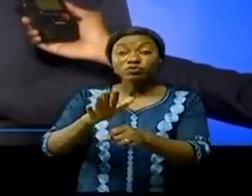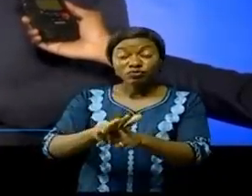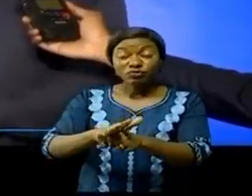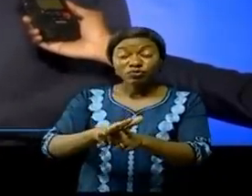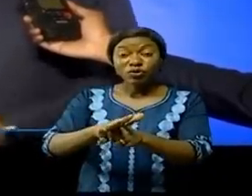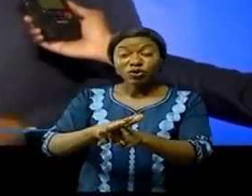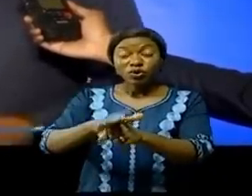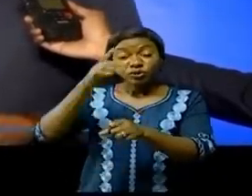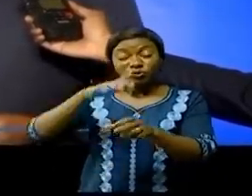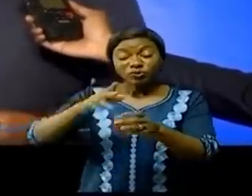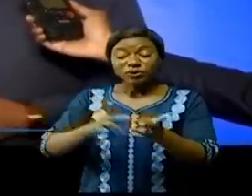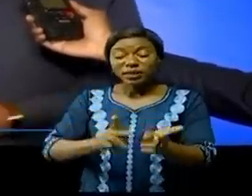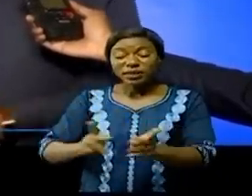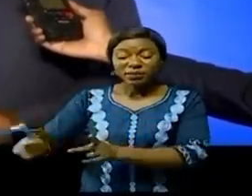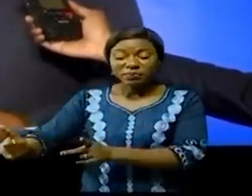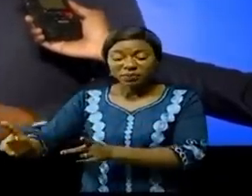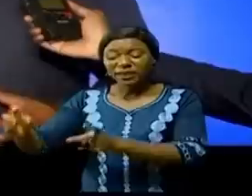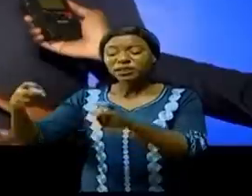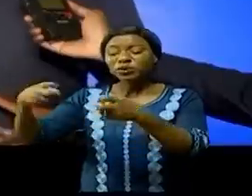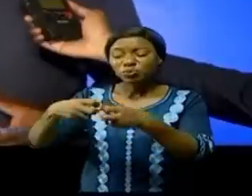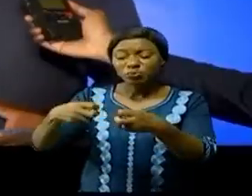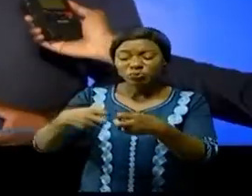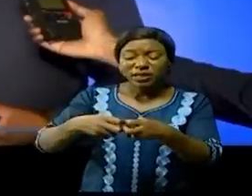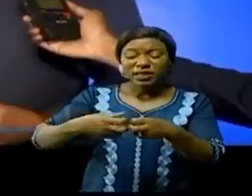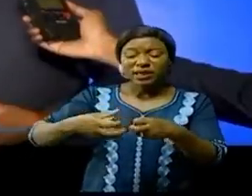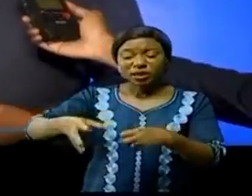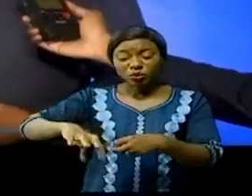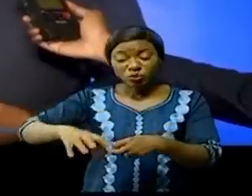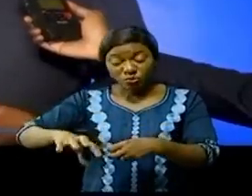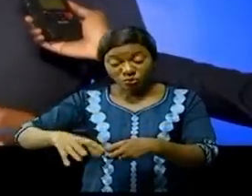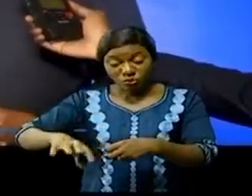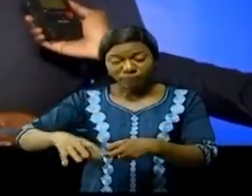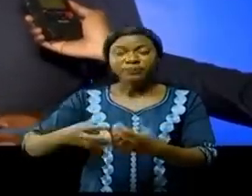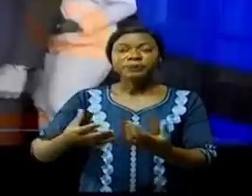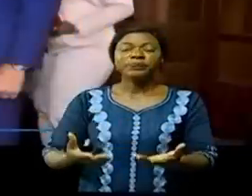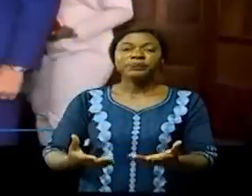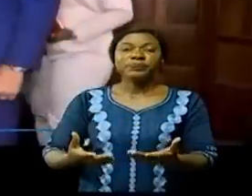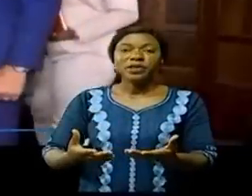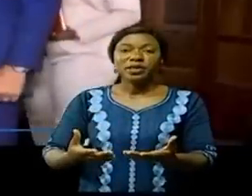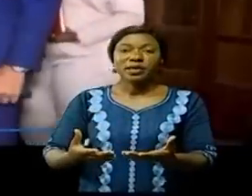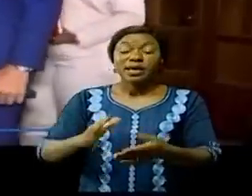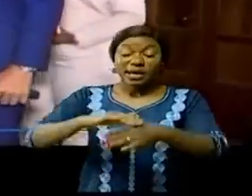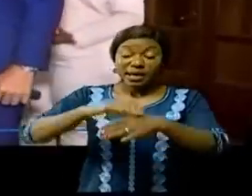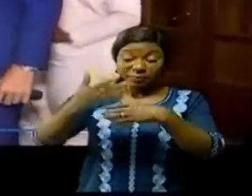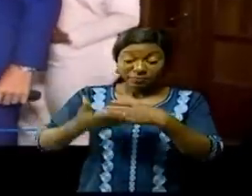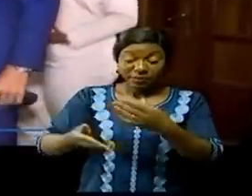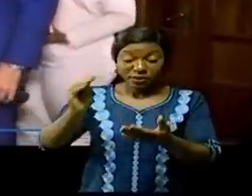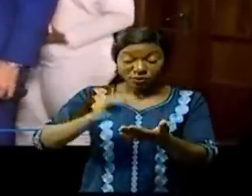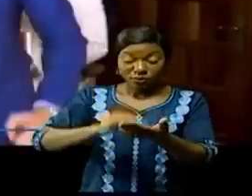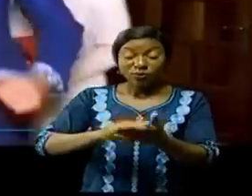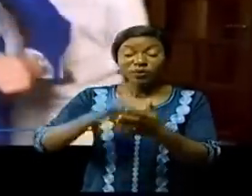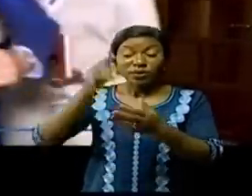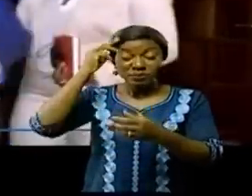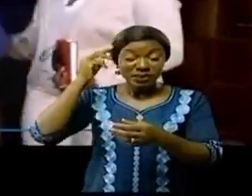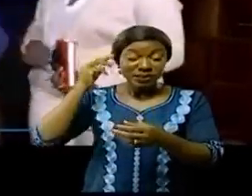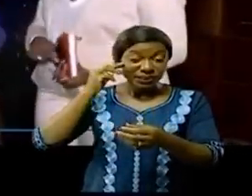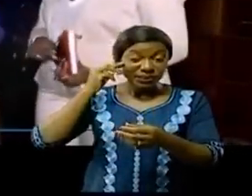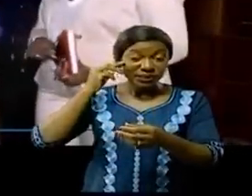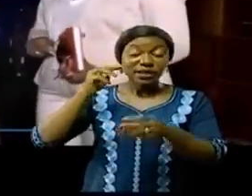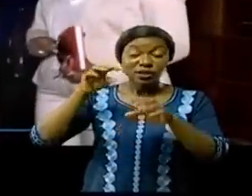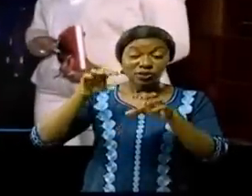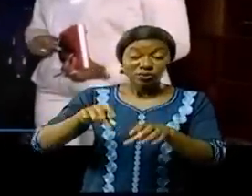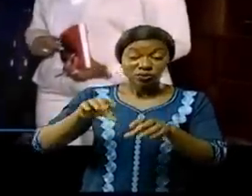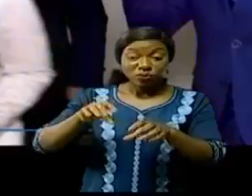le plan de la production énergétique que sur le plan de la production hydraulique. Après cela, le ministre congolais